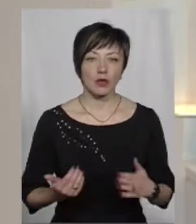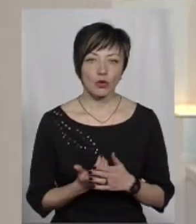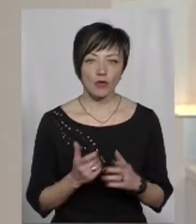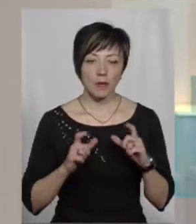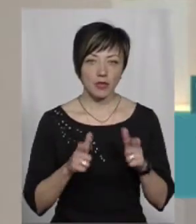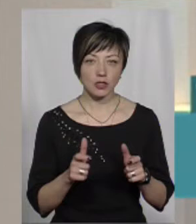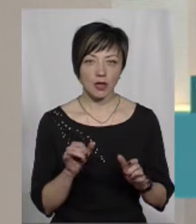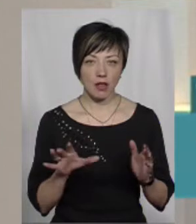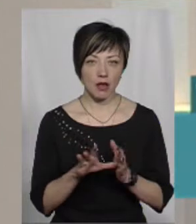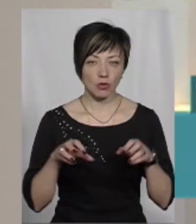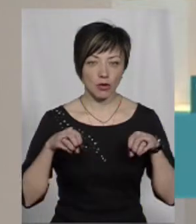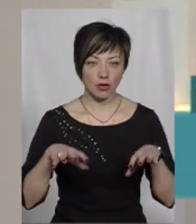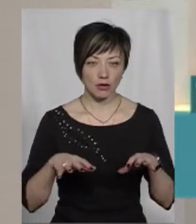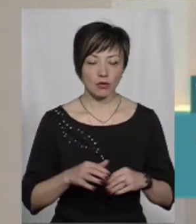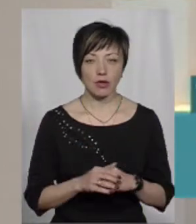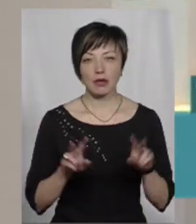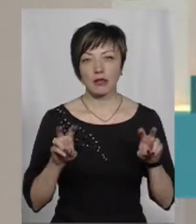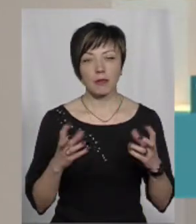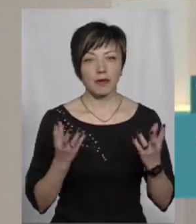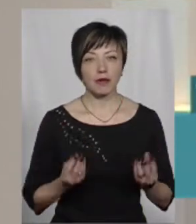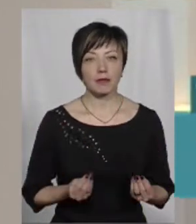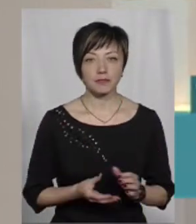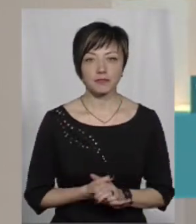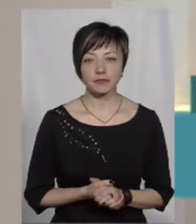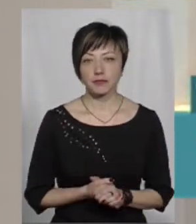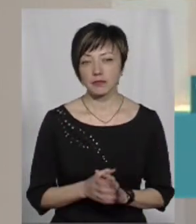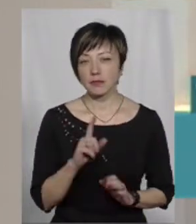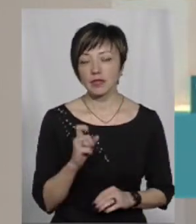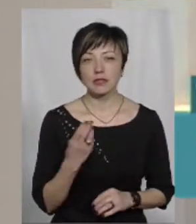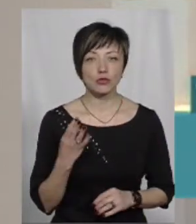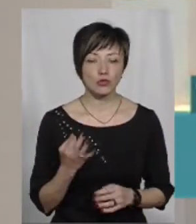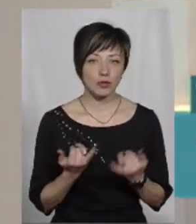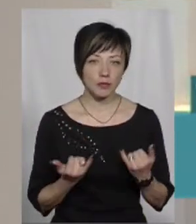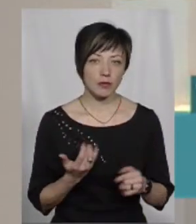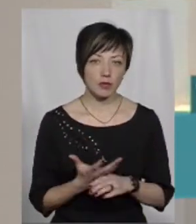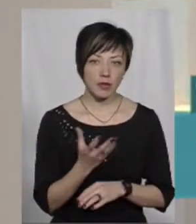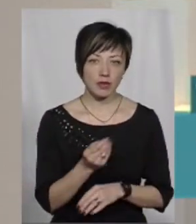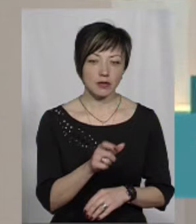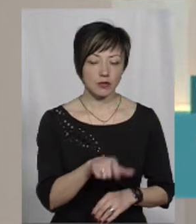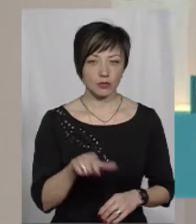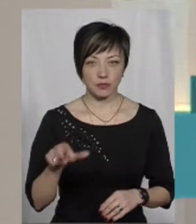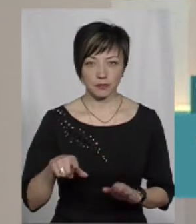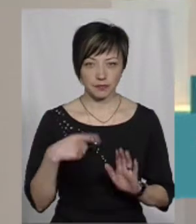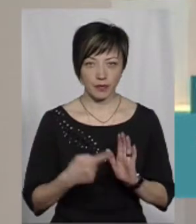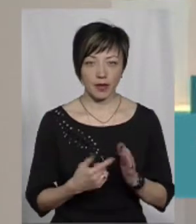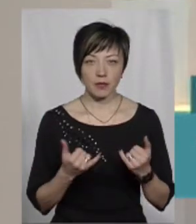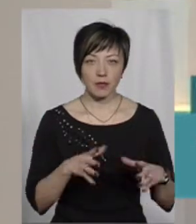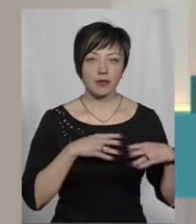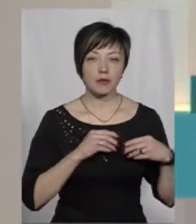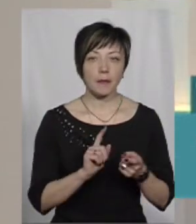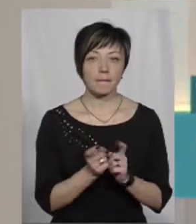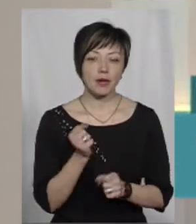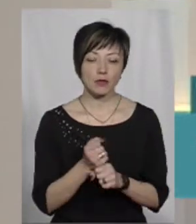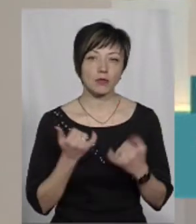Нові платіжки за електроенергію. Тема дня. За що тепер будуть платити кінцеві споживачі? Ми з Ольгою